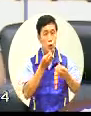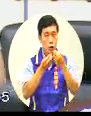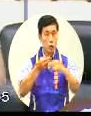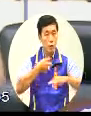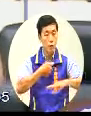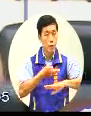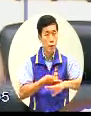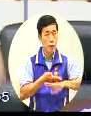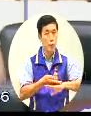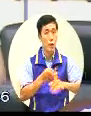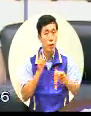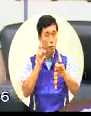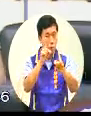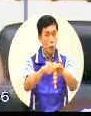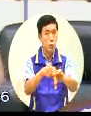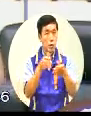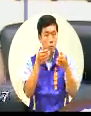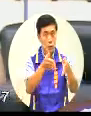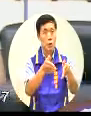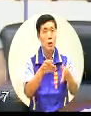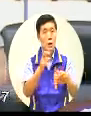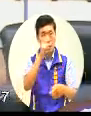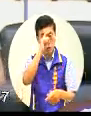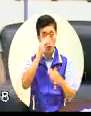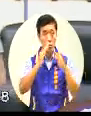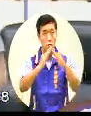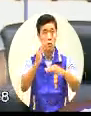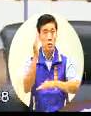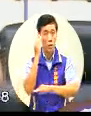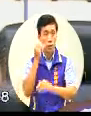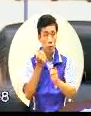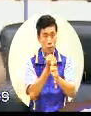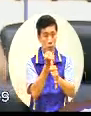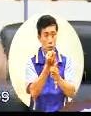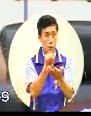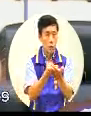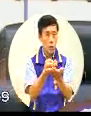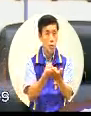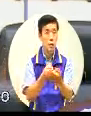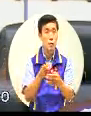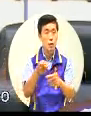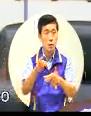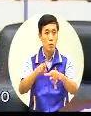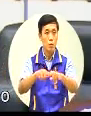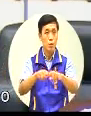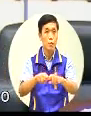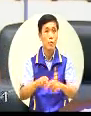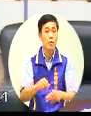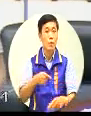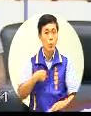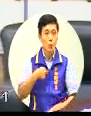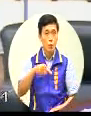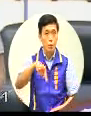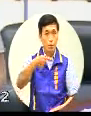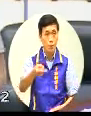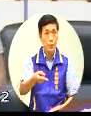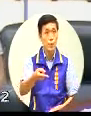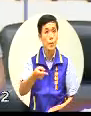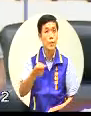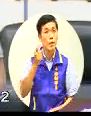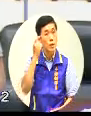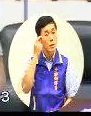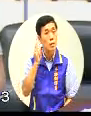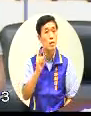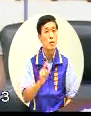标去走了。 我们会加倍。 那希望我们市府可以严格的把关了哈，来请坐了哈。 谢谢。 那我接下来就要